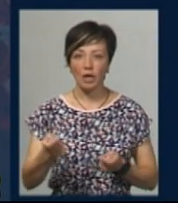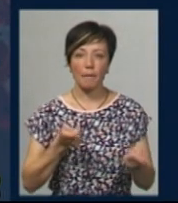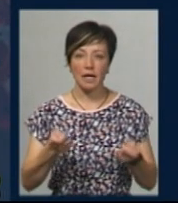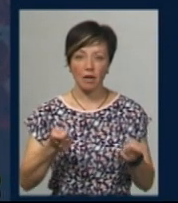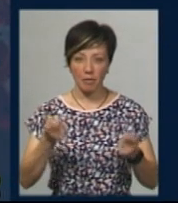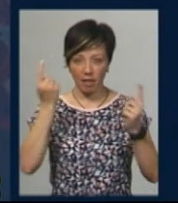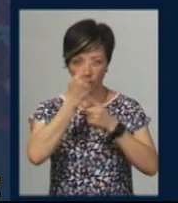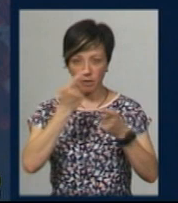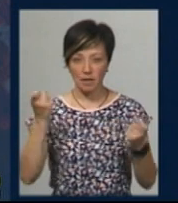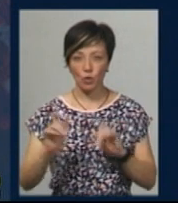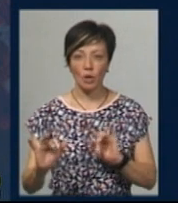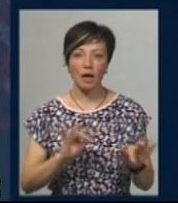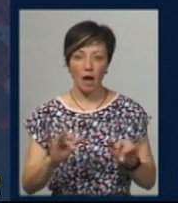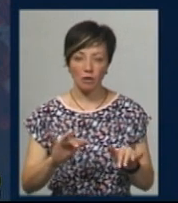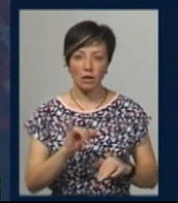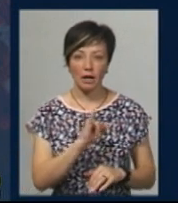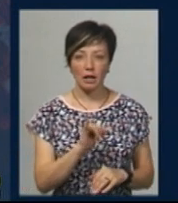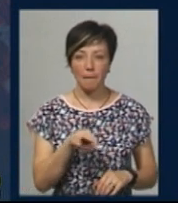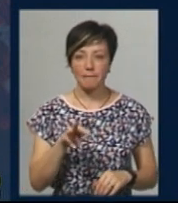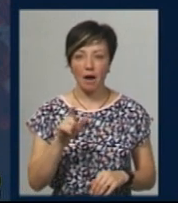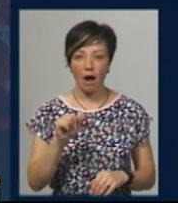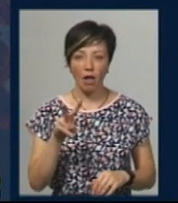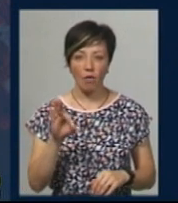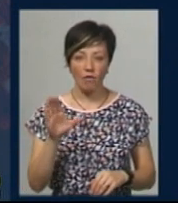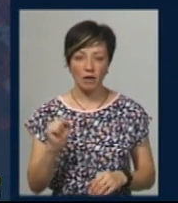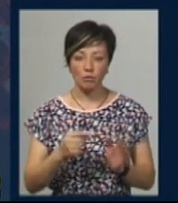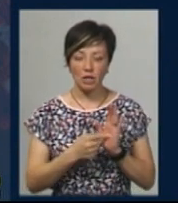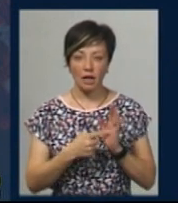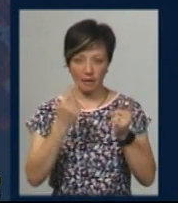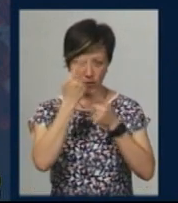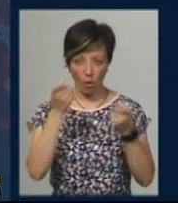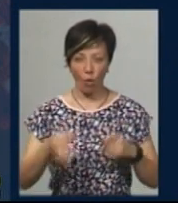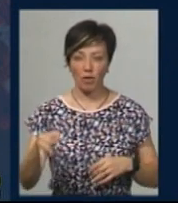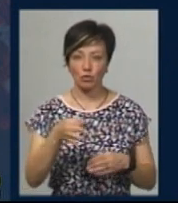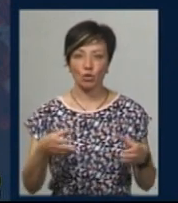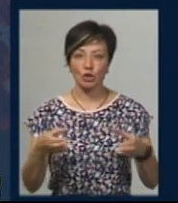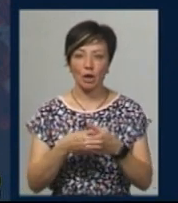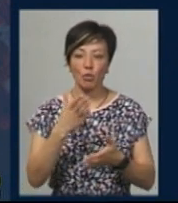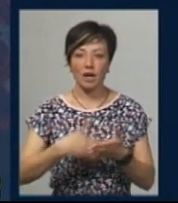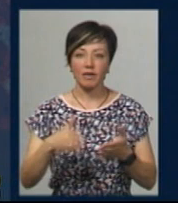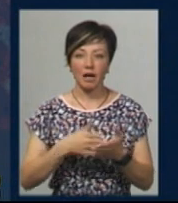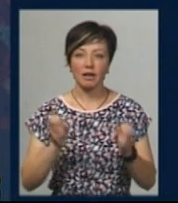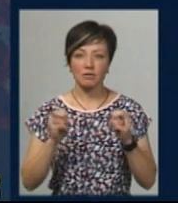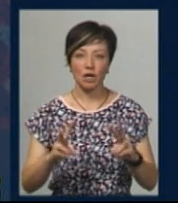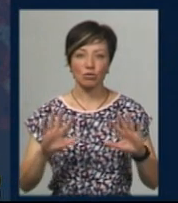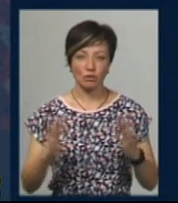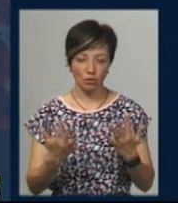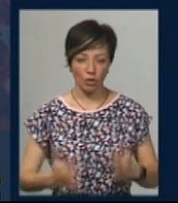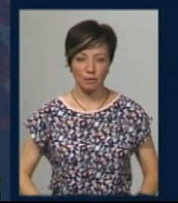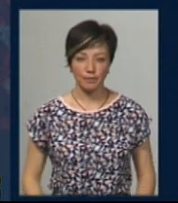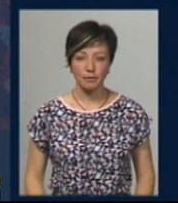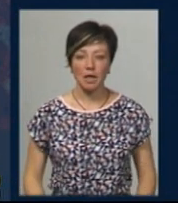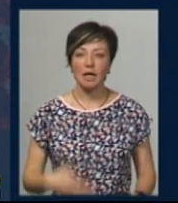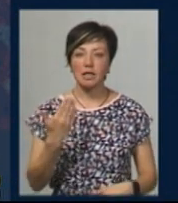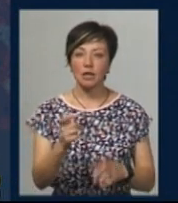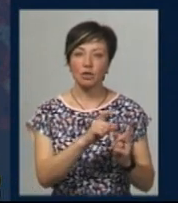департаменту інформаційної діяльності Інна Михайлова з посиланням на інформацію обласного штабу з ліквідації надзвичайної ситуації. За